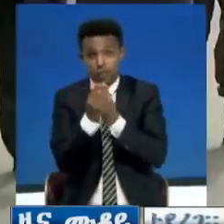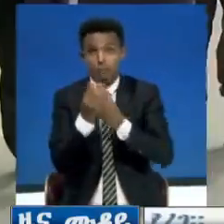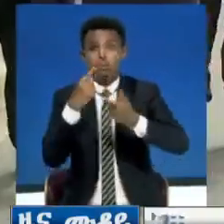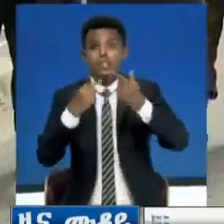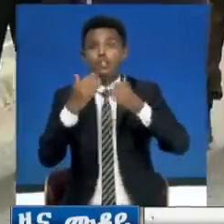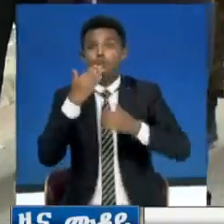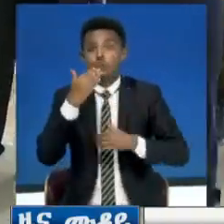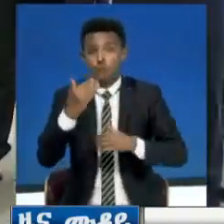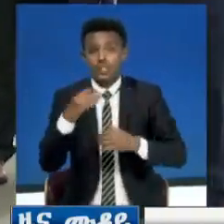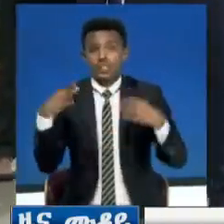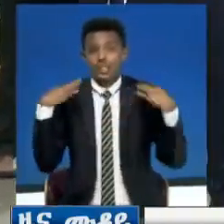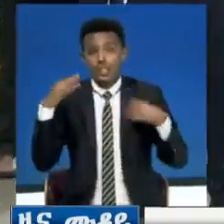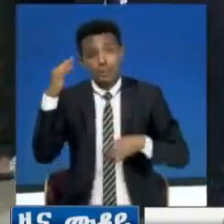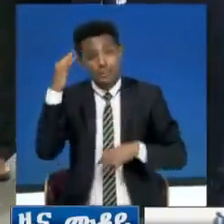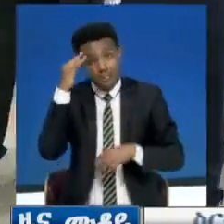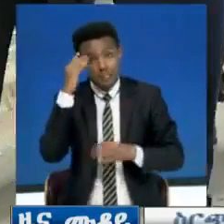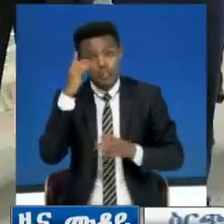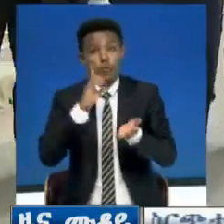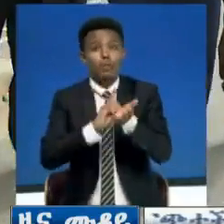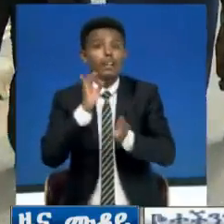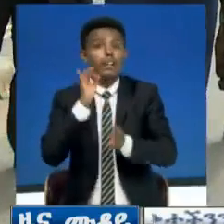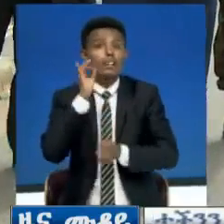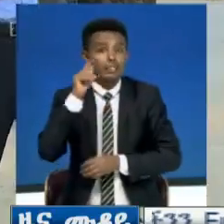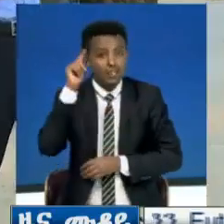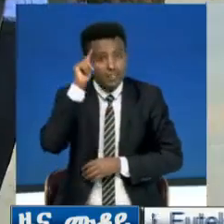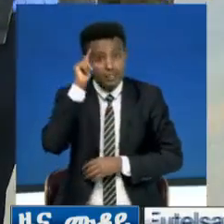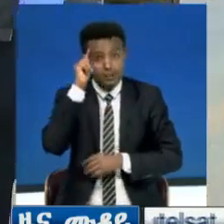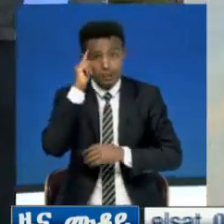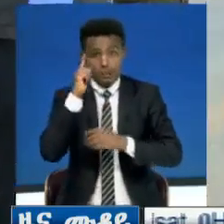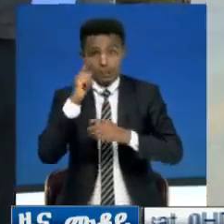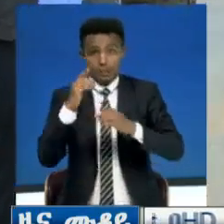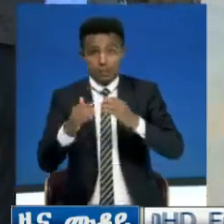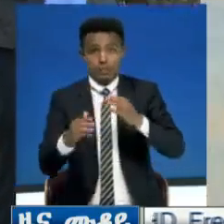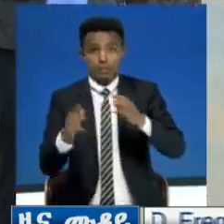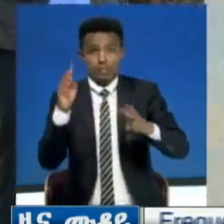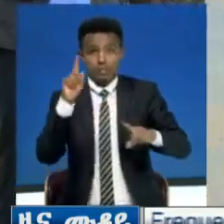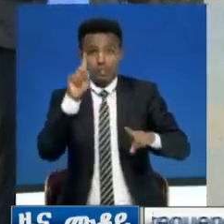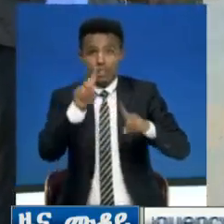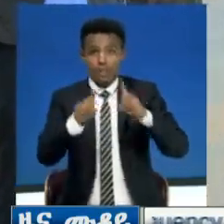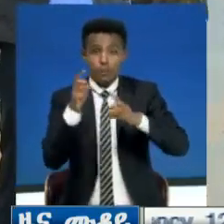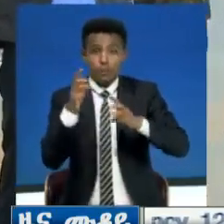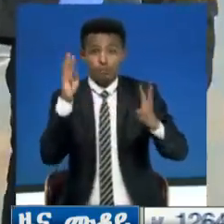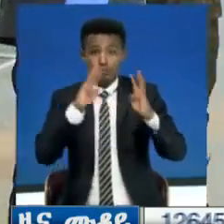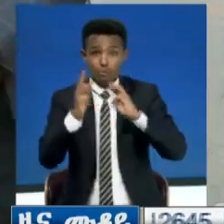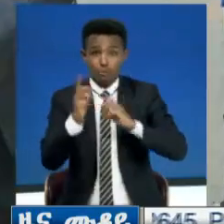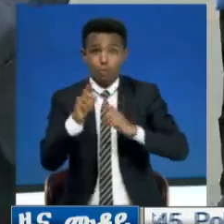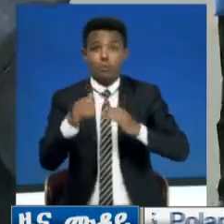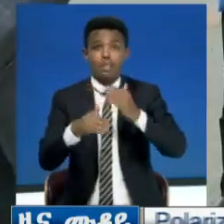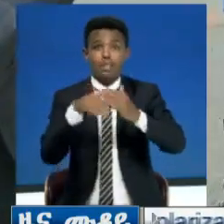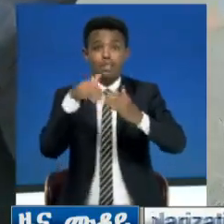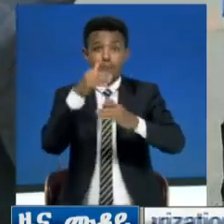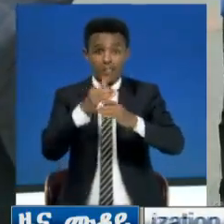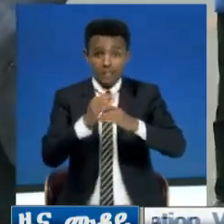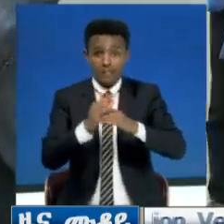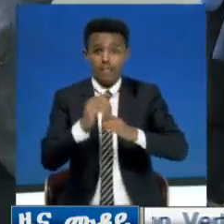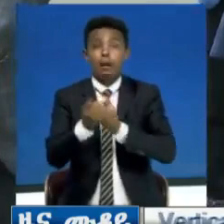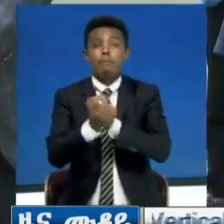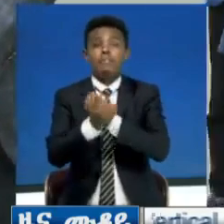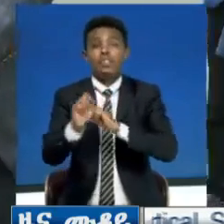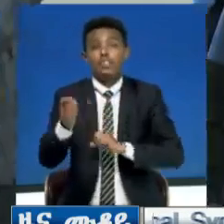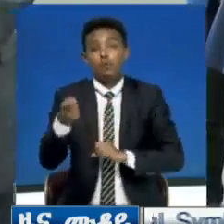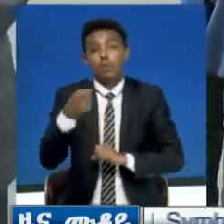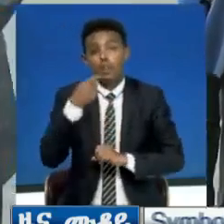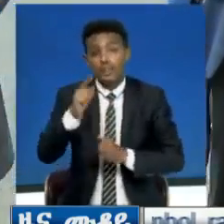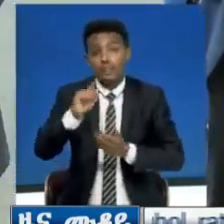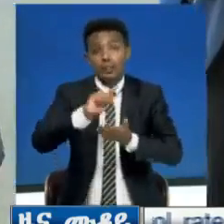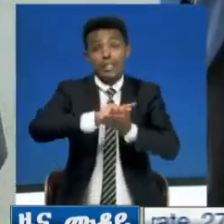የጤና ሚኒስትሯ ዶክተር ሊያ ታደሰ የተነሱ ጥያቄዎች ደረጃ በደረጃ የሚፈቱ ይሆናል ብለዋል። በየሳምንቱም ከክልል አመራሮችም ጋር